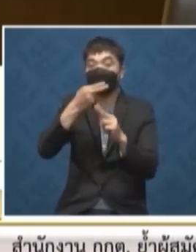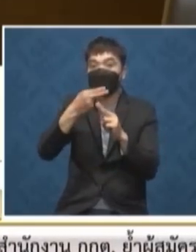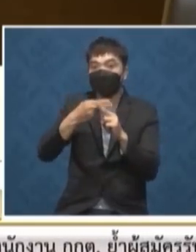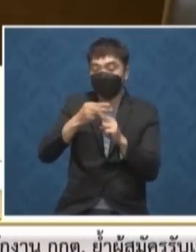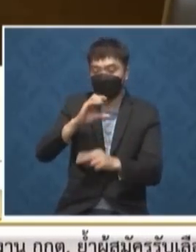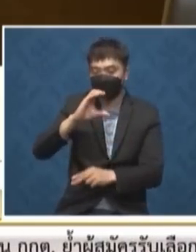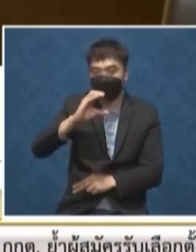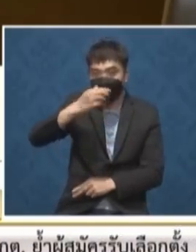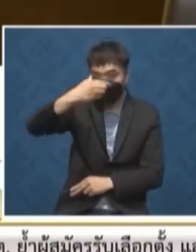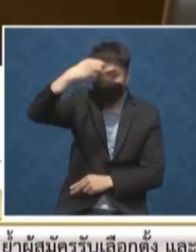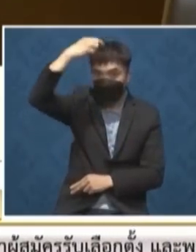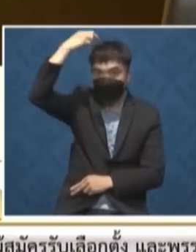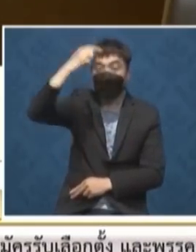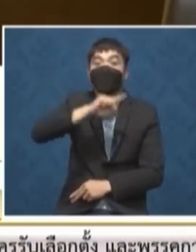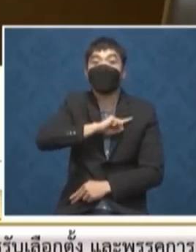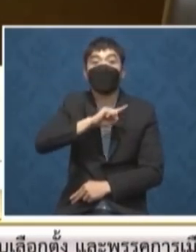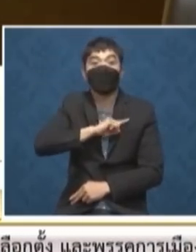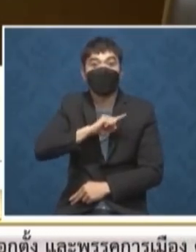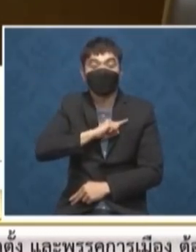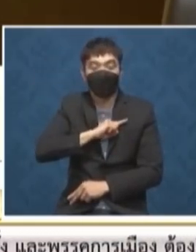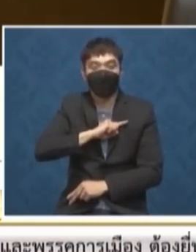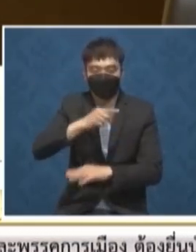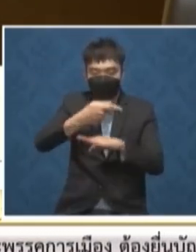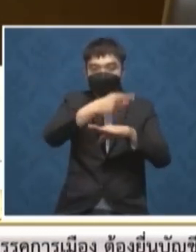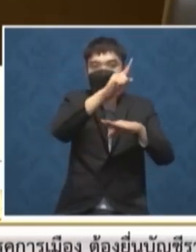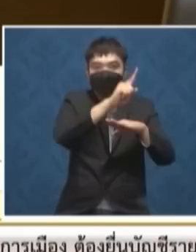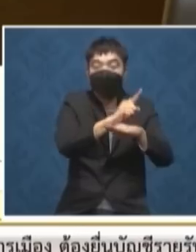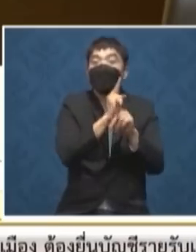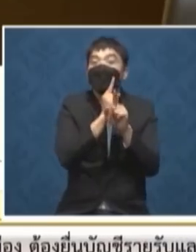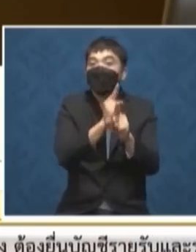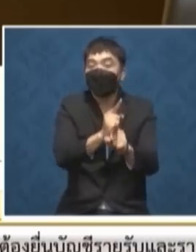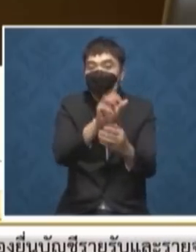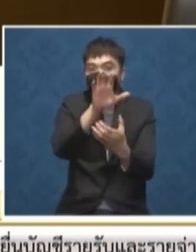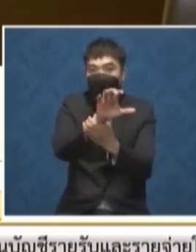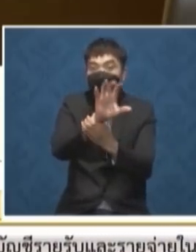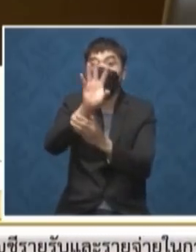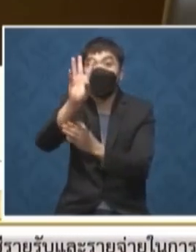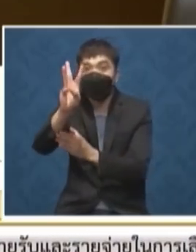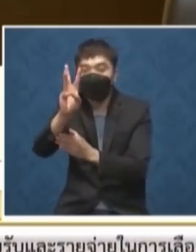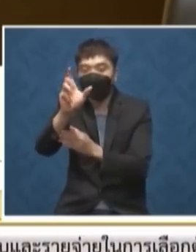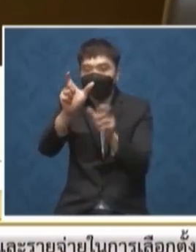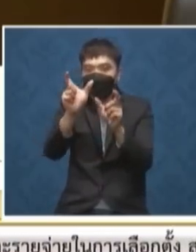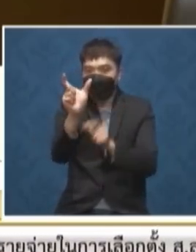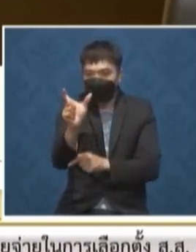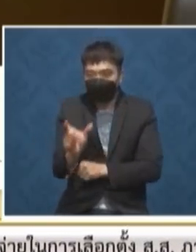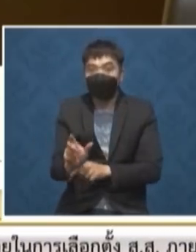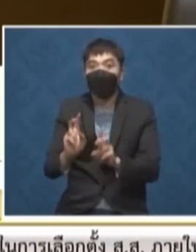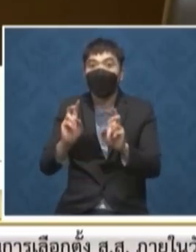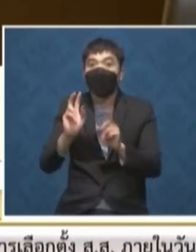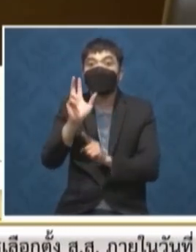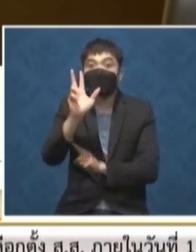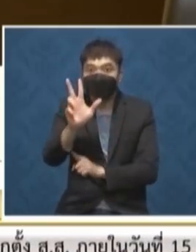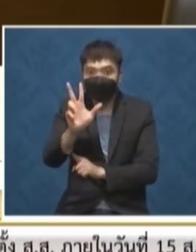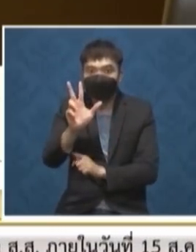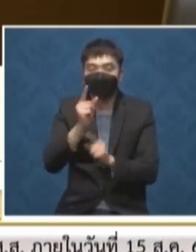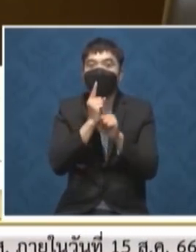กันแล้วเขาส่งคนขึ้นประกบกับพิธาโอเคพิธาเราไม่เอาแต่เราจะโหวตให้คนของกลุ่ม